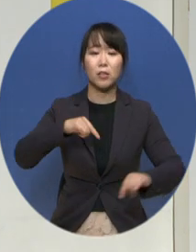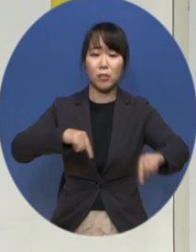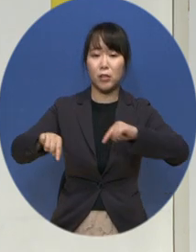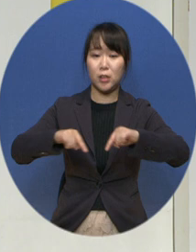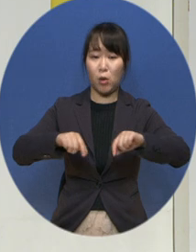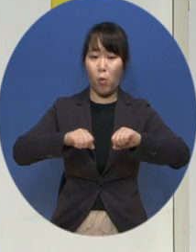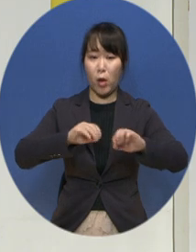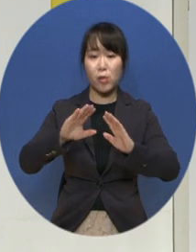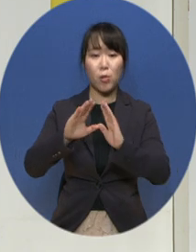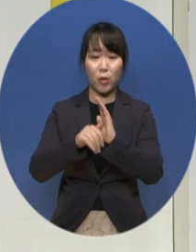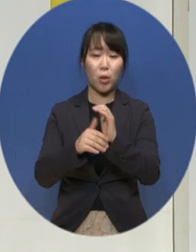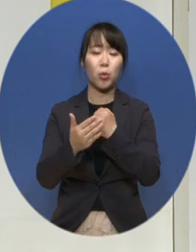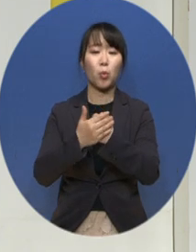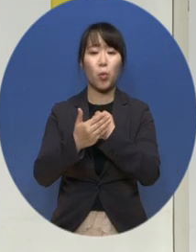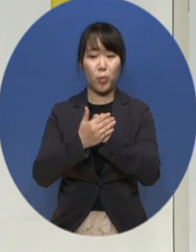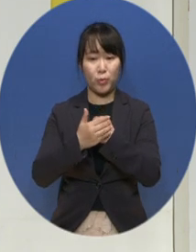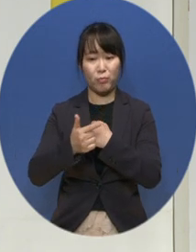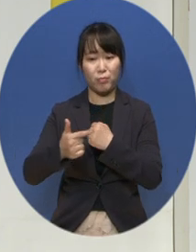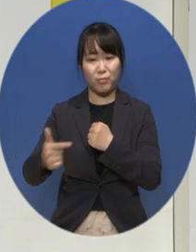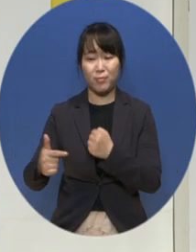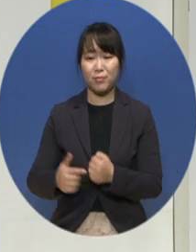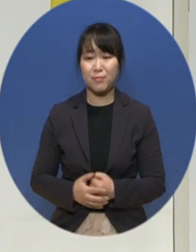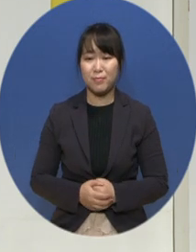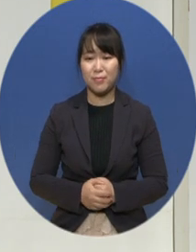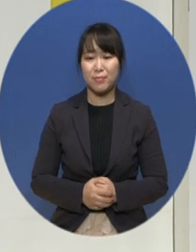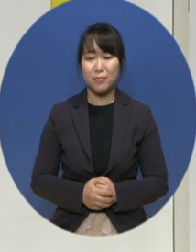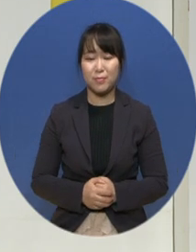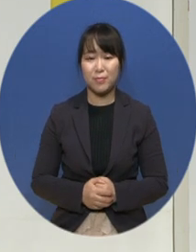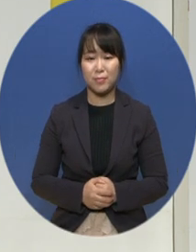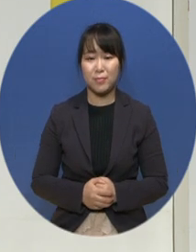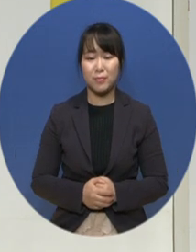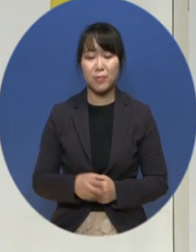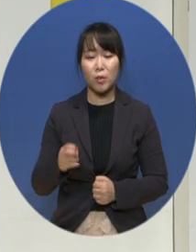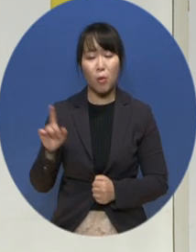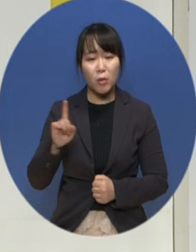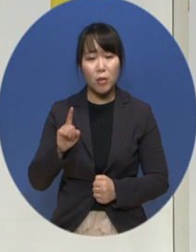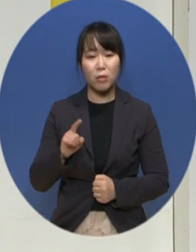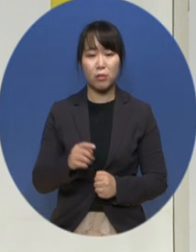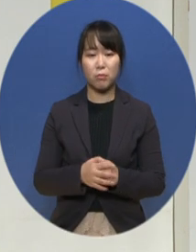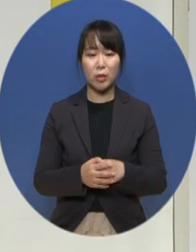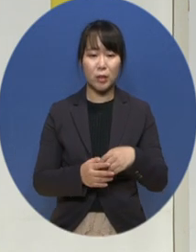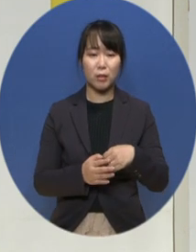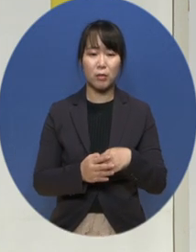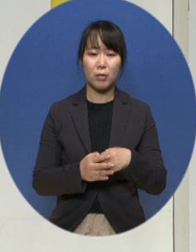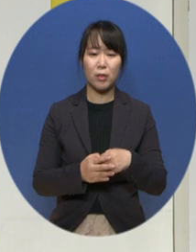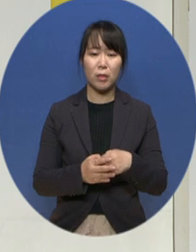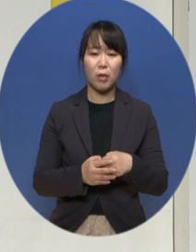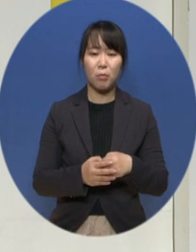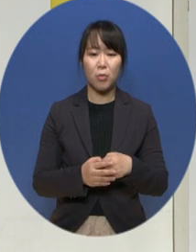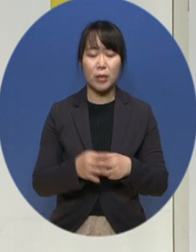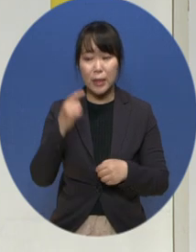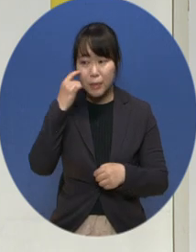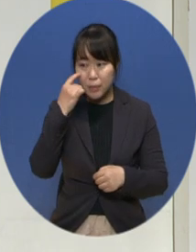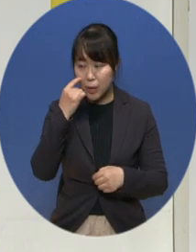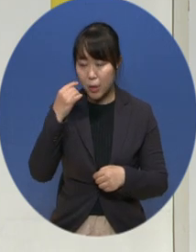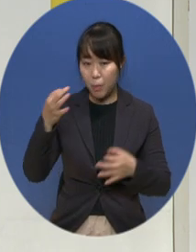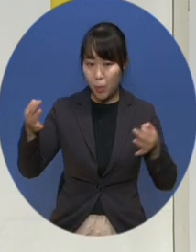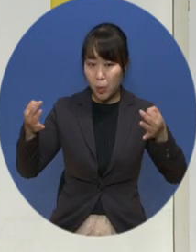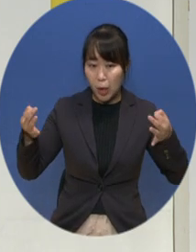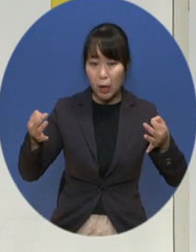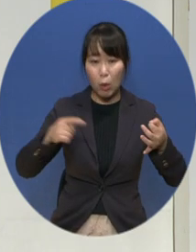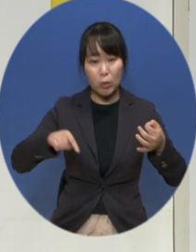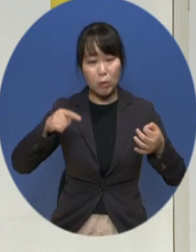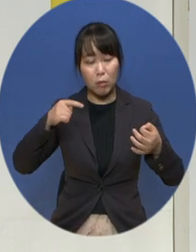의정활동 하는데 굉장히 도움이 돼 있죠 그리고 또 시각이나 거기서 얻어진 쉽게 4